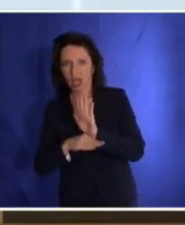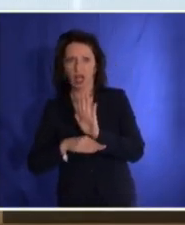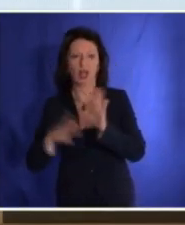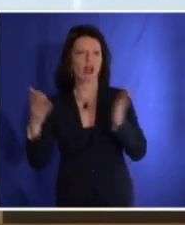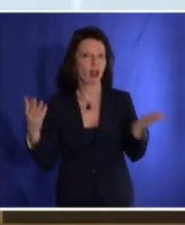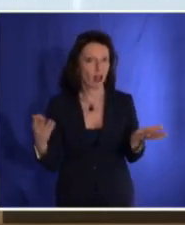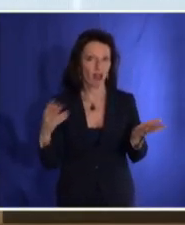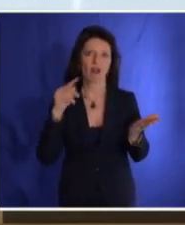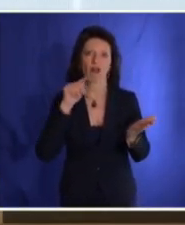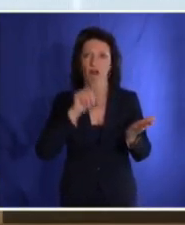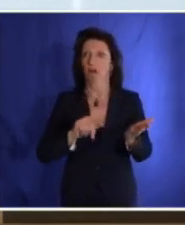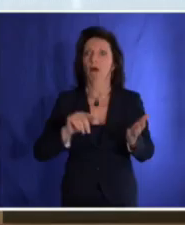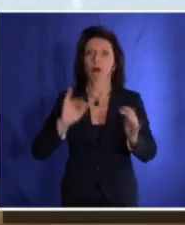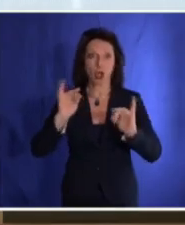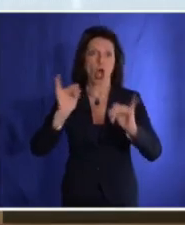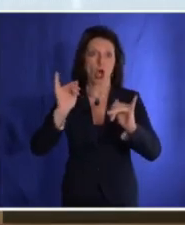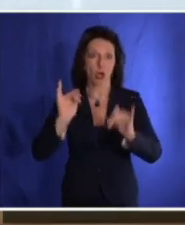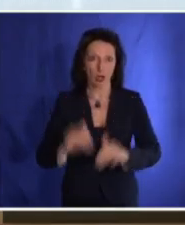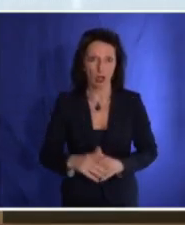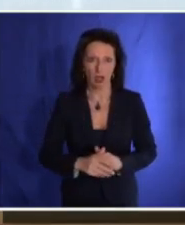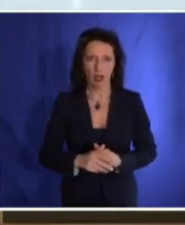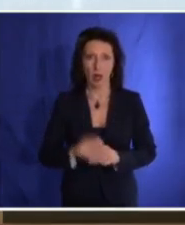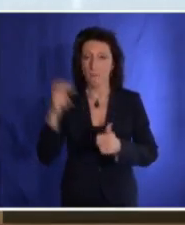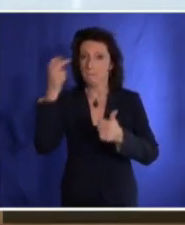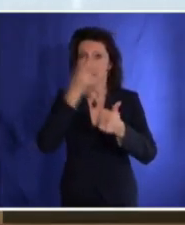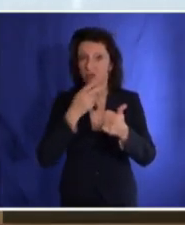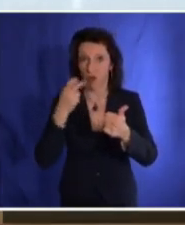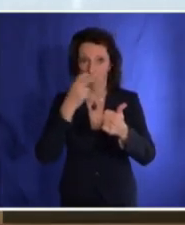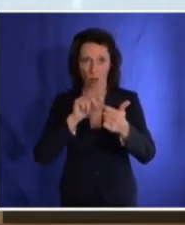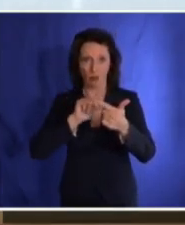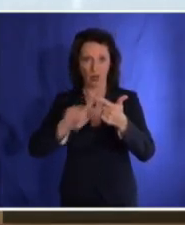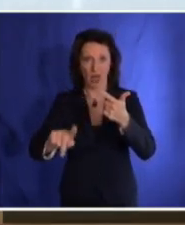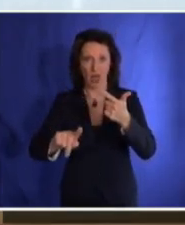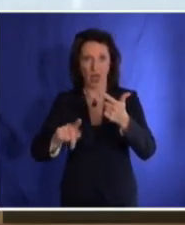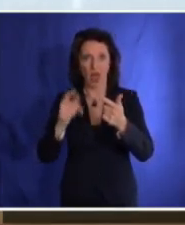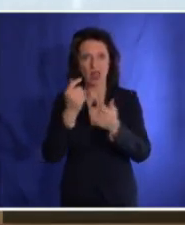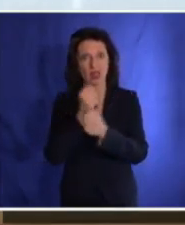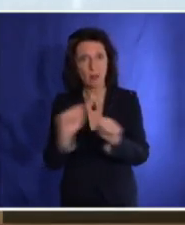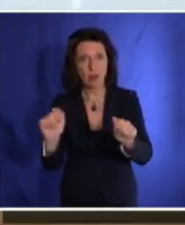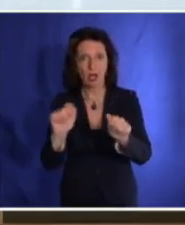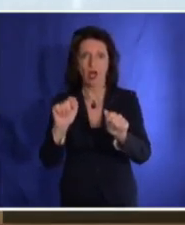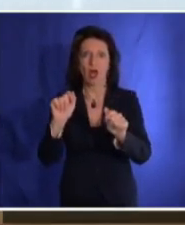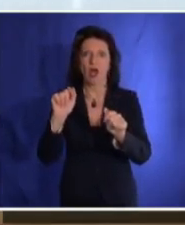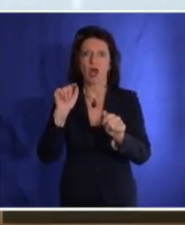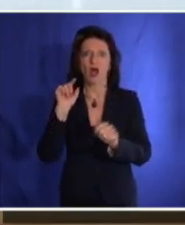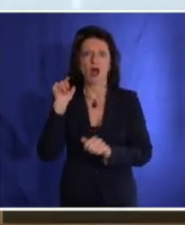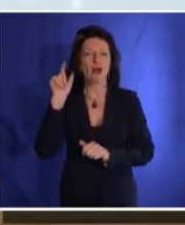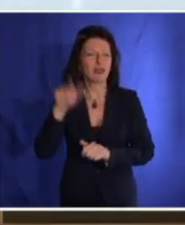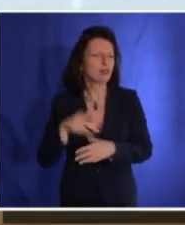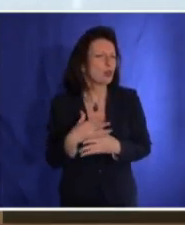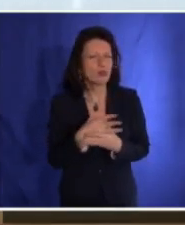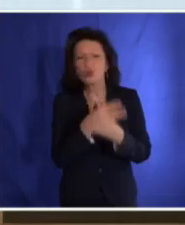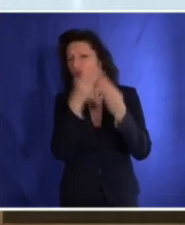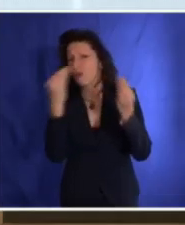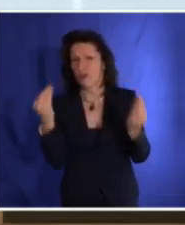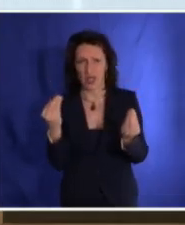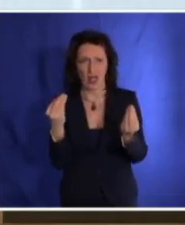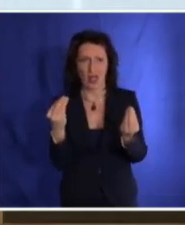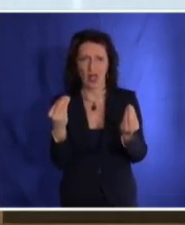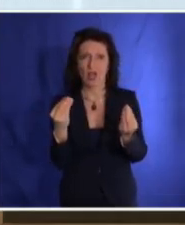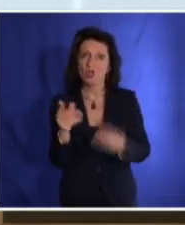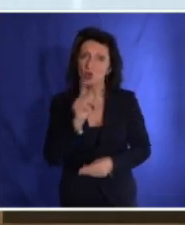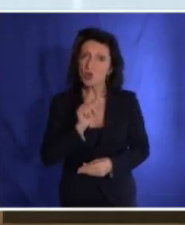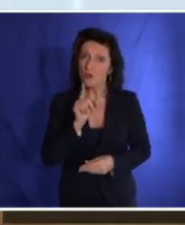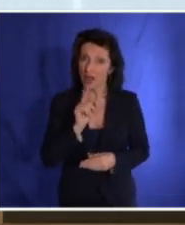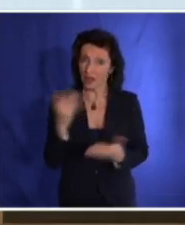Bürokratie, Bevormundung, Überregulierung, all das gibt es im Übermaß. Was es zu wenig